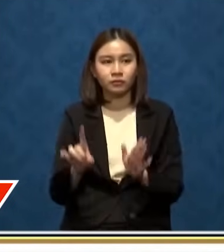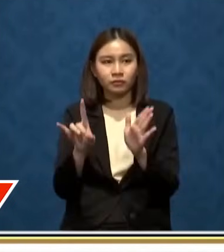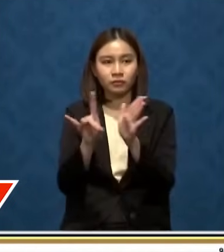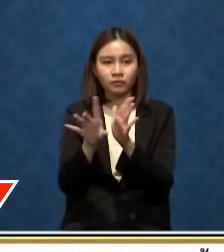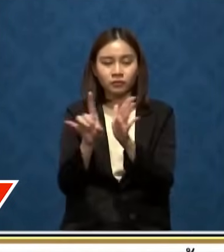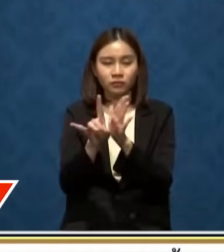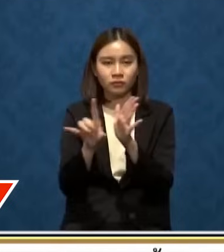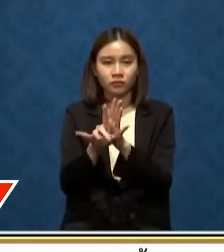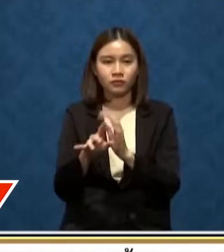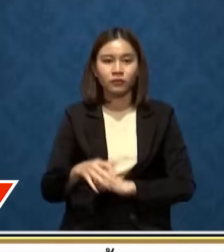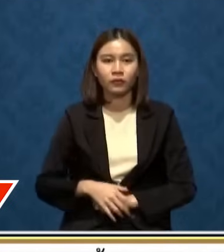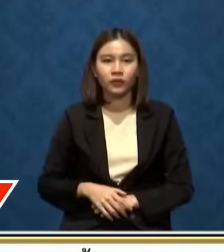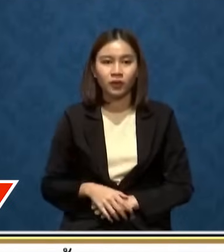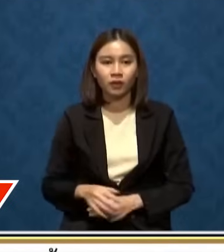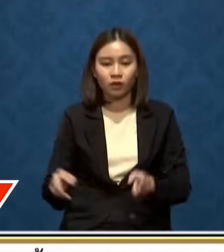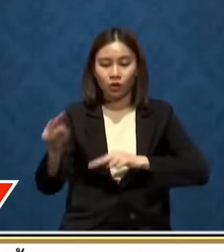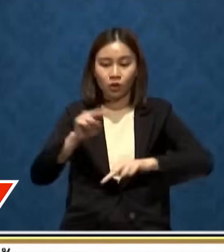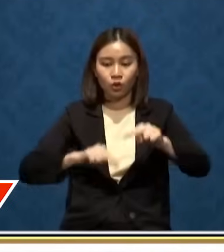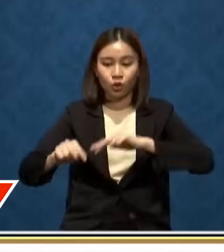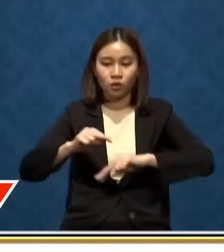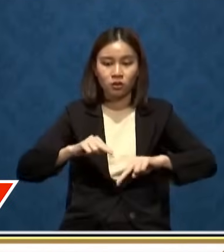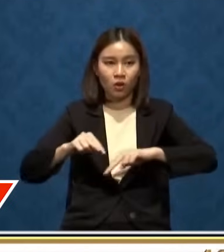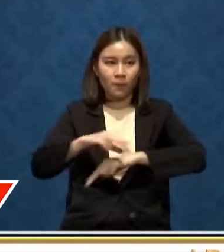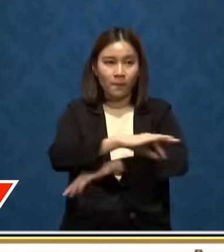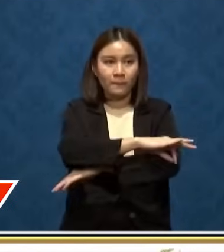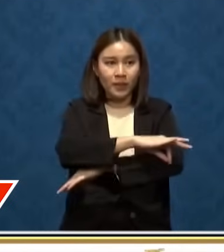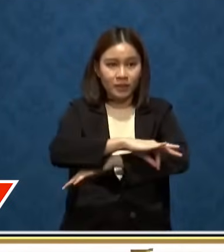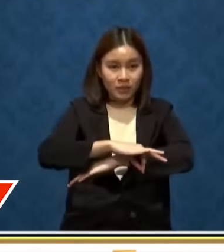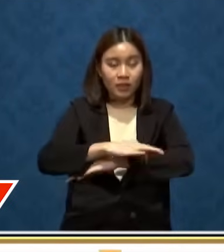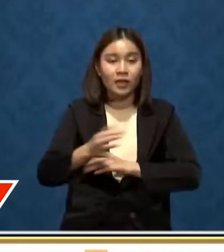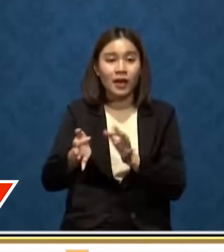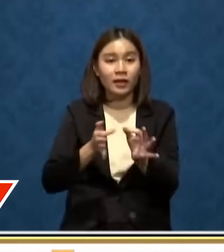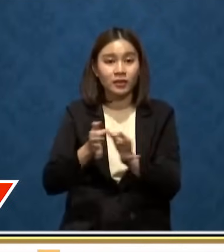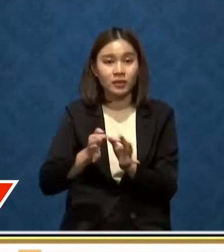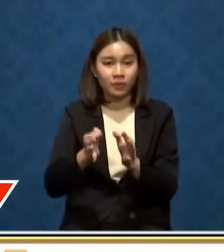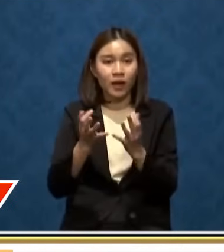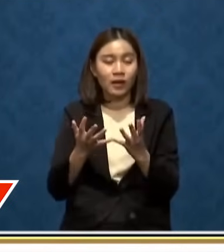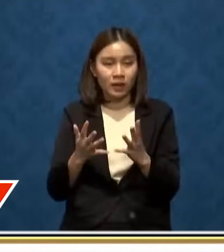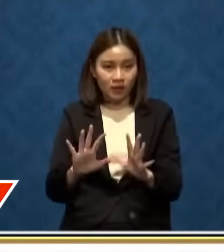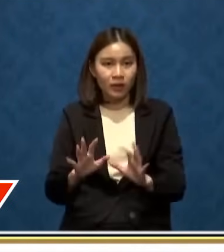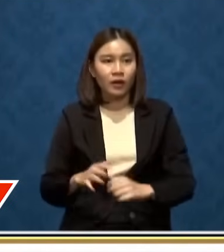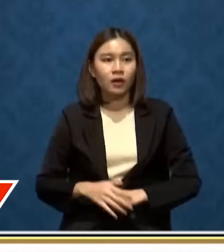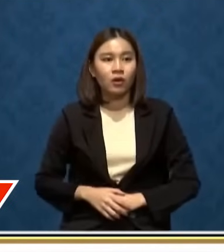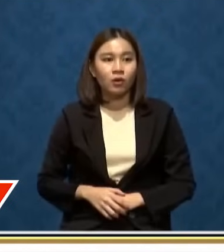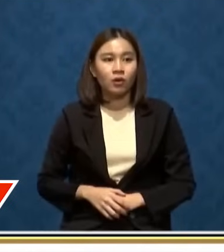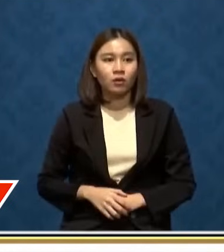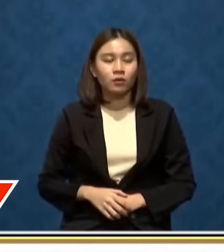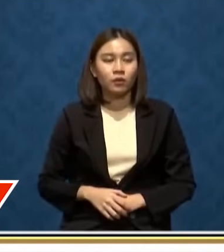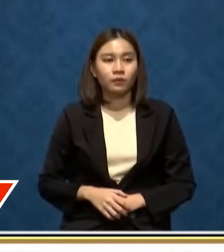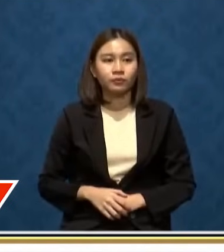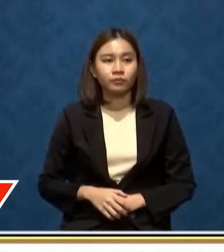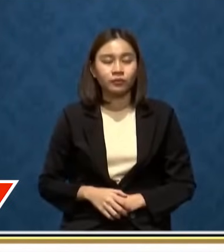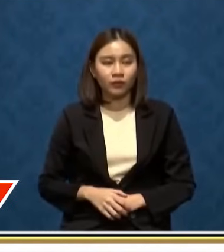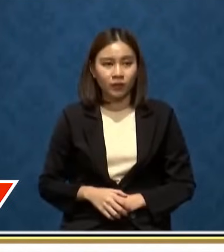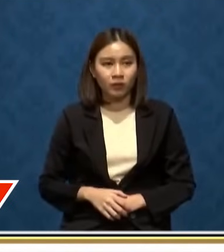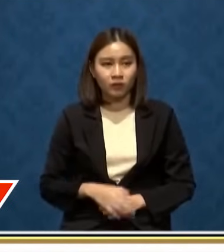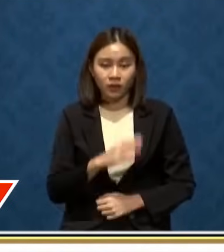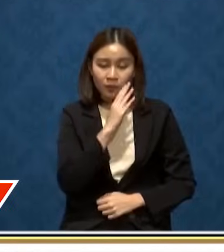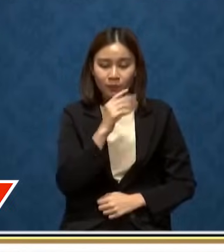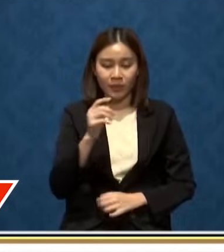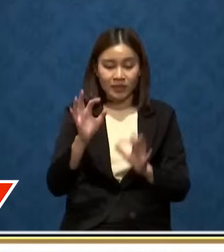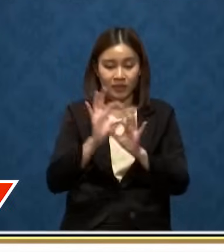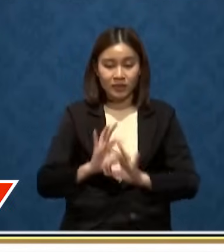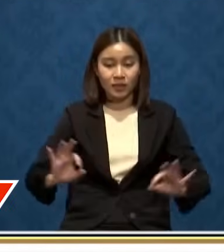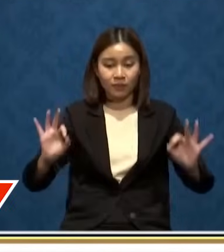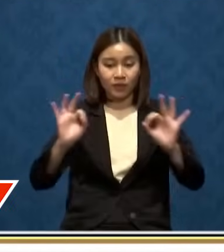ค่ะการตรวจสอบบัญชีผู้ตรวจสอบบัญชีได้ชี้แจงท่านว่าเขาจะรายงานท่านเมื่อมีนัยยะสำคัญ